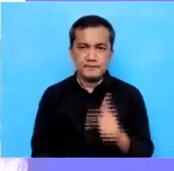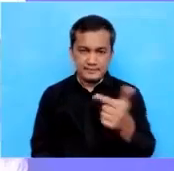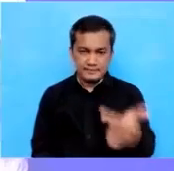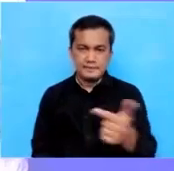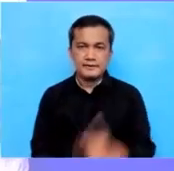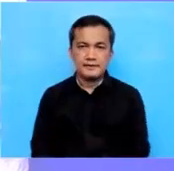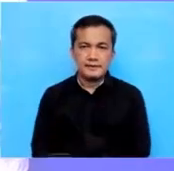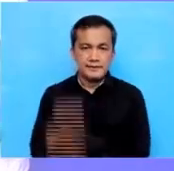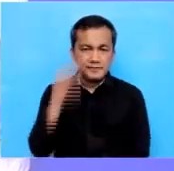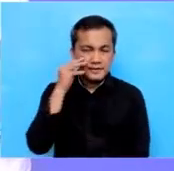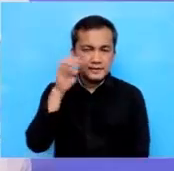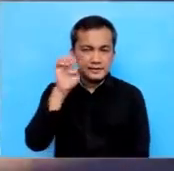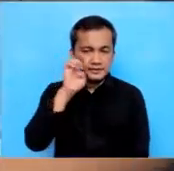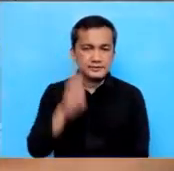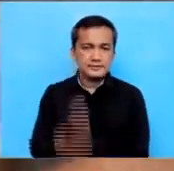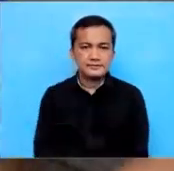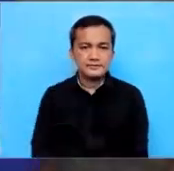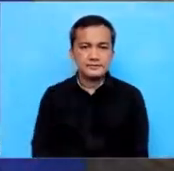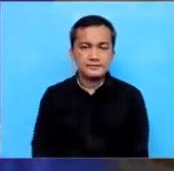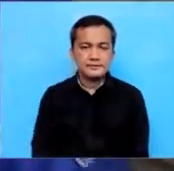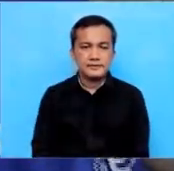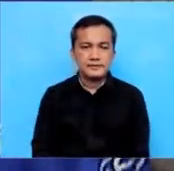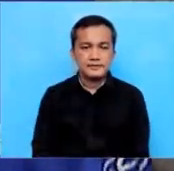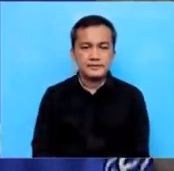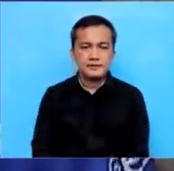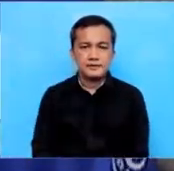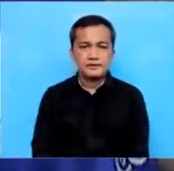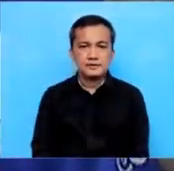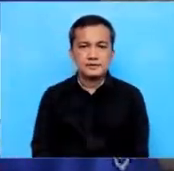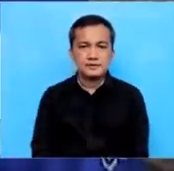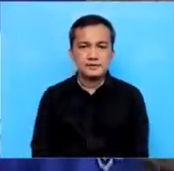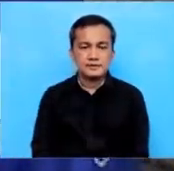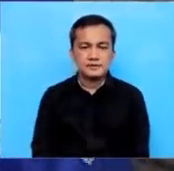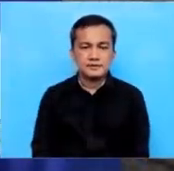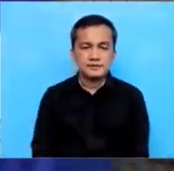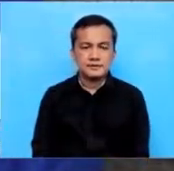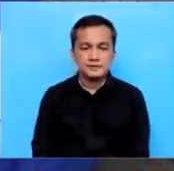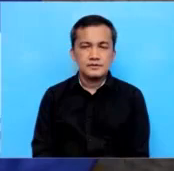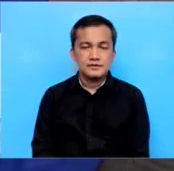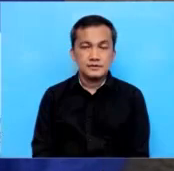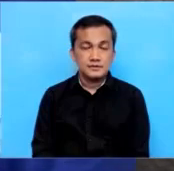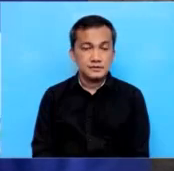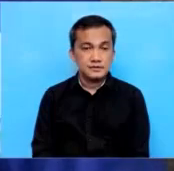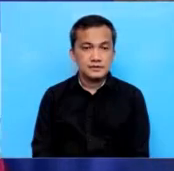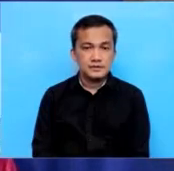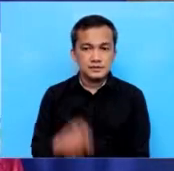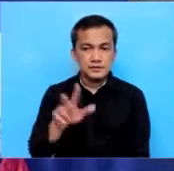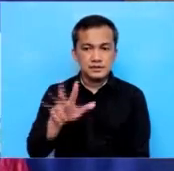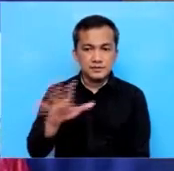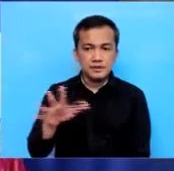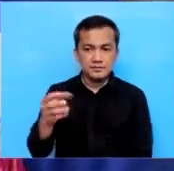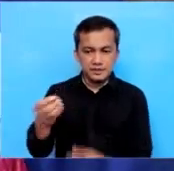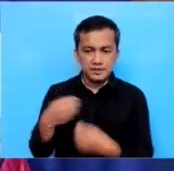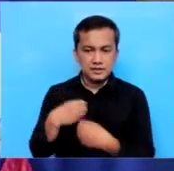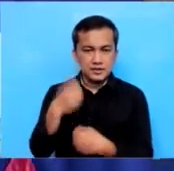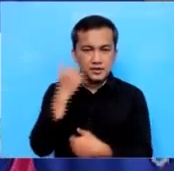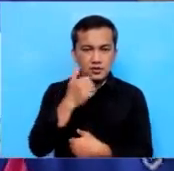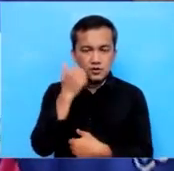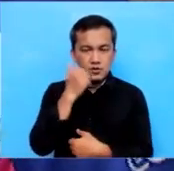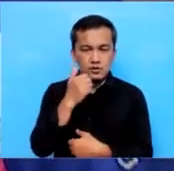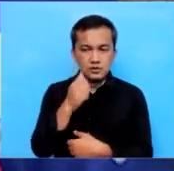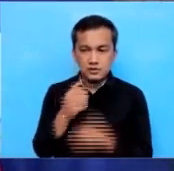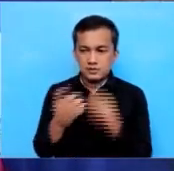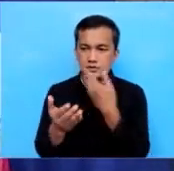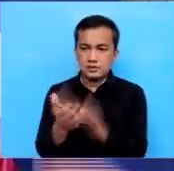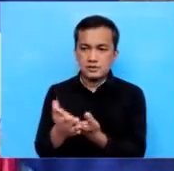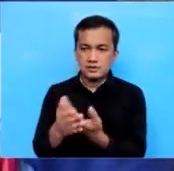Marian Enriquez. Pusi na. Bro, 35 lang bigay sa akin lagi naman. Naabutan namin